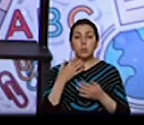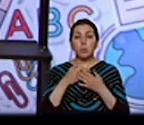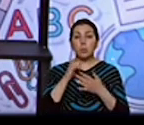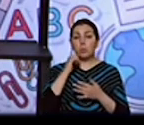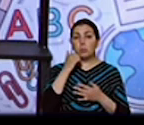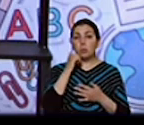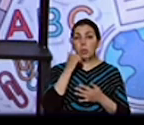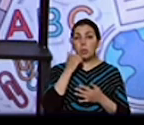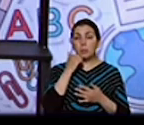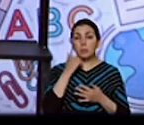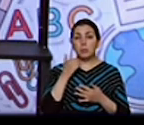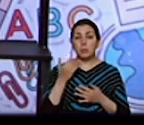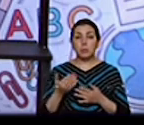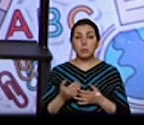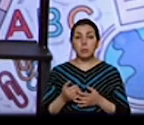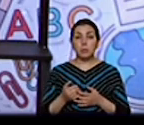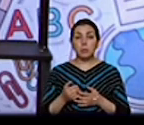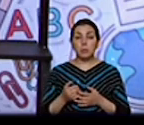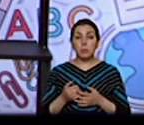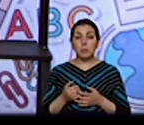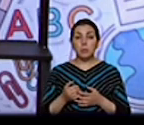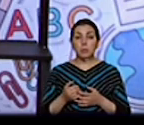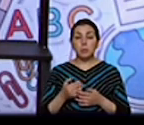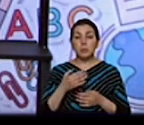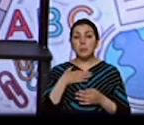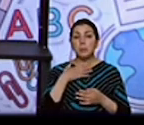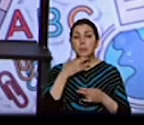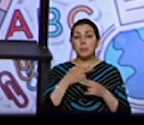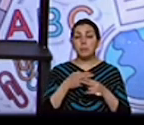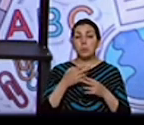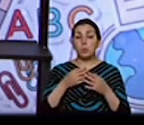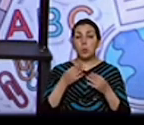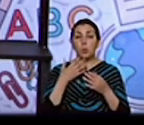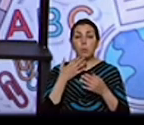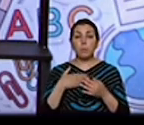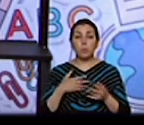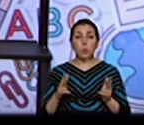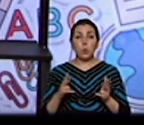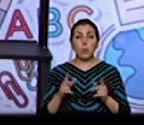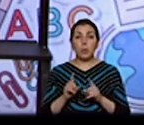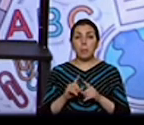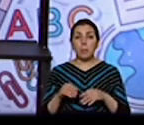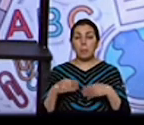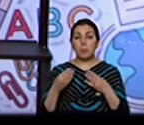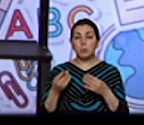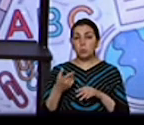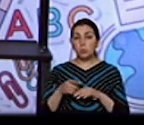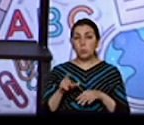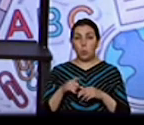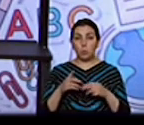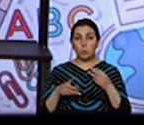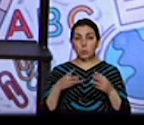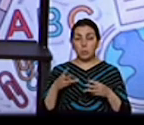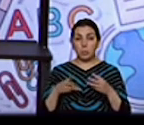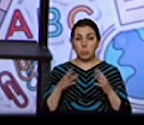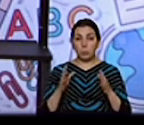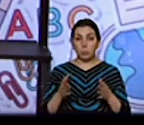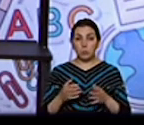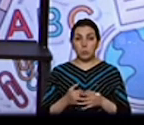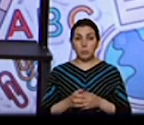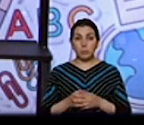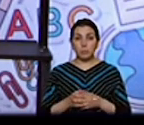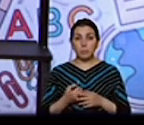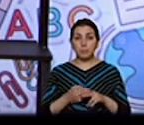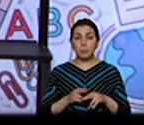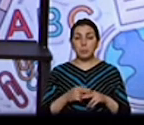buvijonlarimizga, hattoki sevimli ustozimizga ham bersak, ular juda ham xursand bo'lishadi. Chunki bu